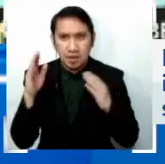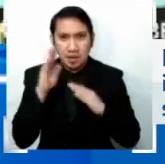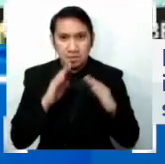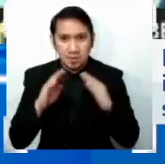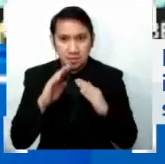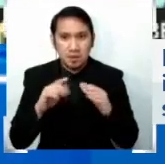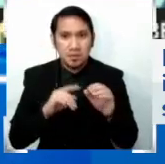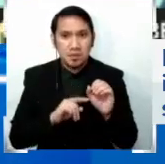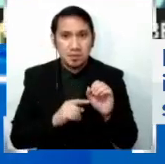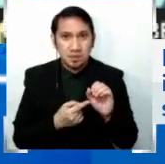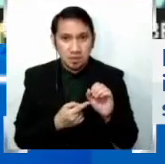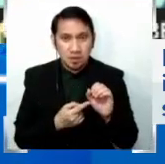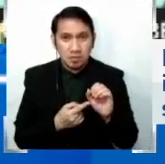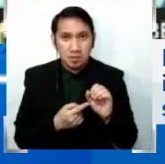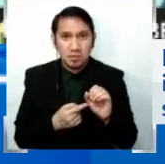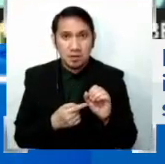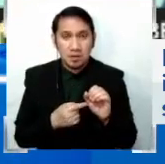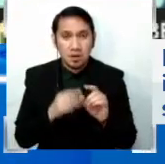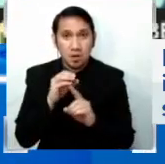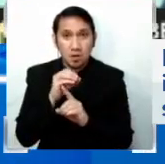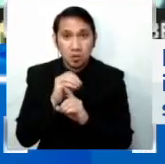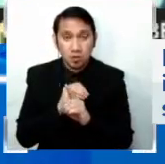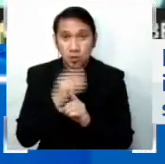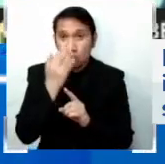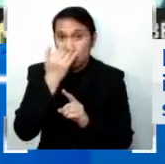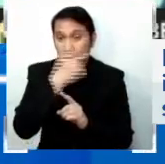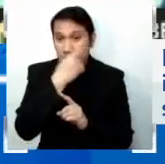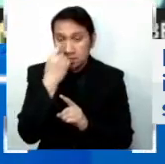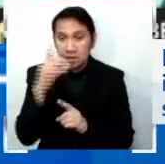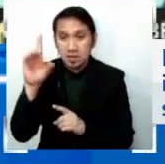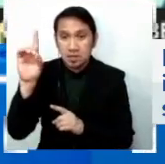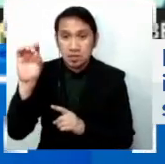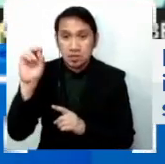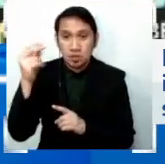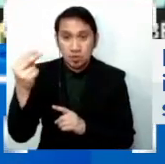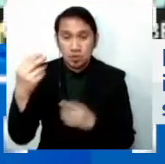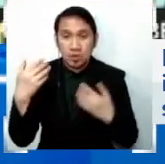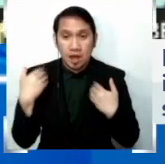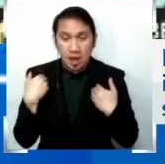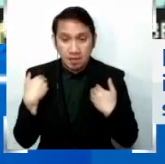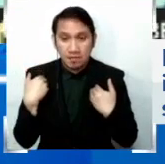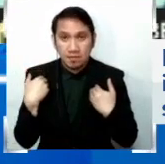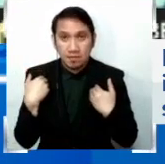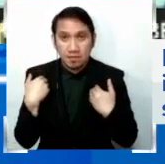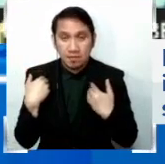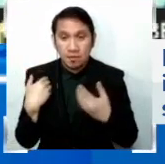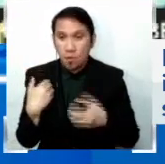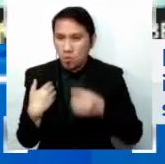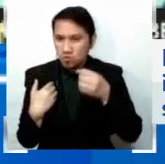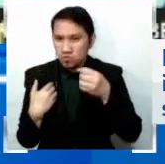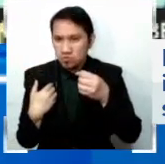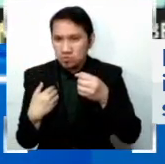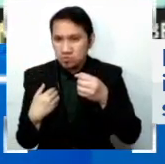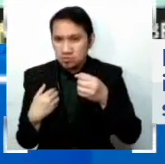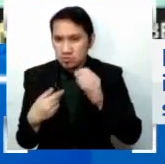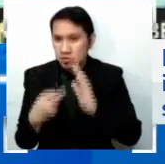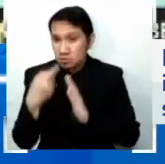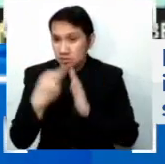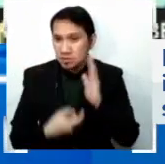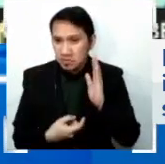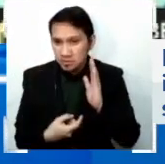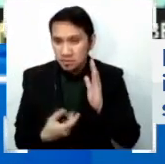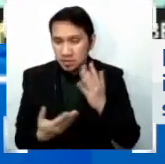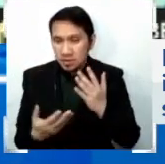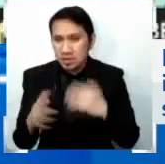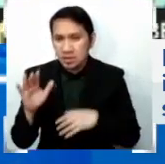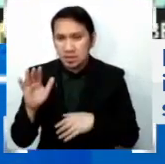on October kasi biglang nagpalabas si DOH ng price freeze at 9 pesos. Nung nag-price freeze si DOH